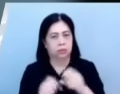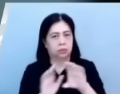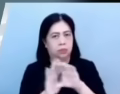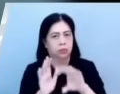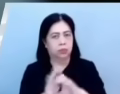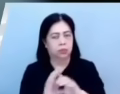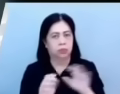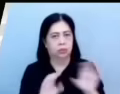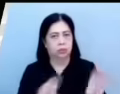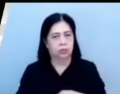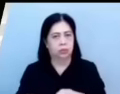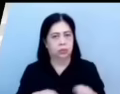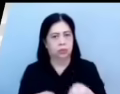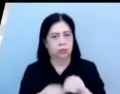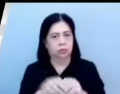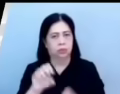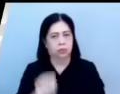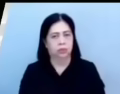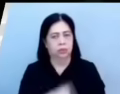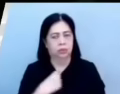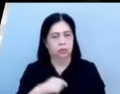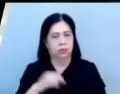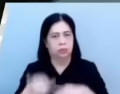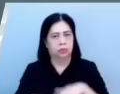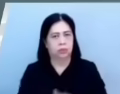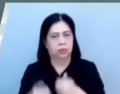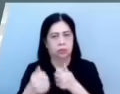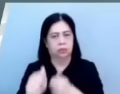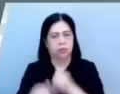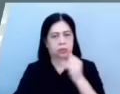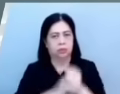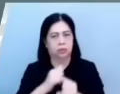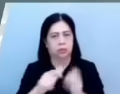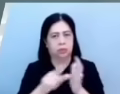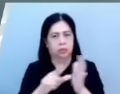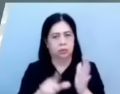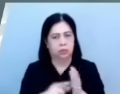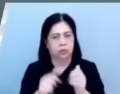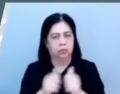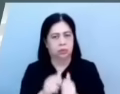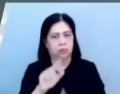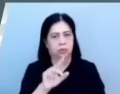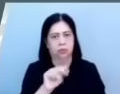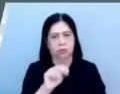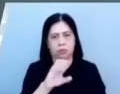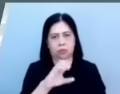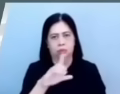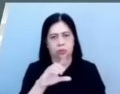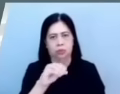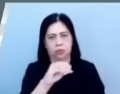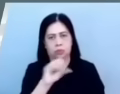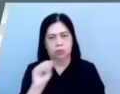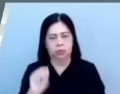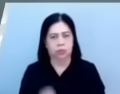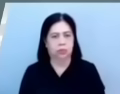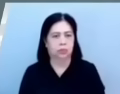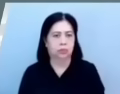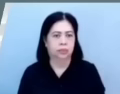China Sea na alinsunod sa international laws, kabilang ang United Nations Convention on the Law of the Sea o UNCLOS.